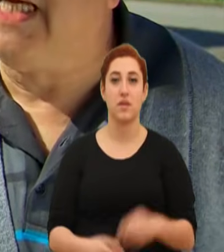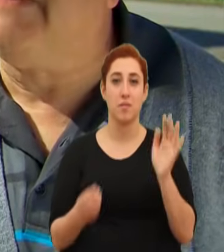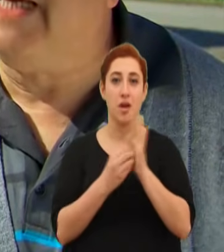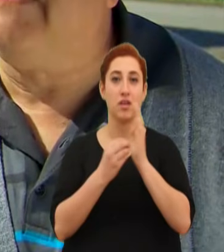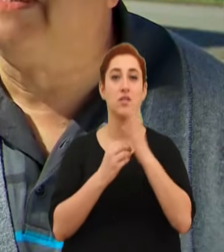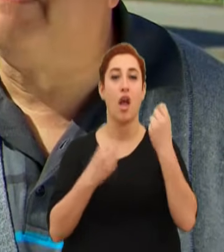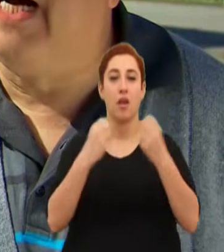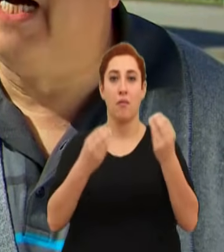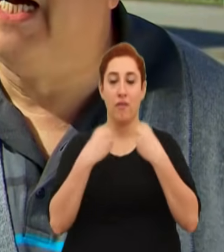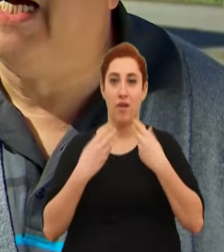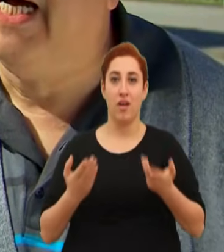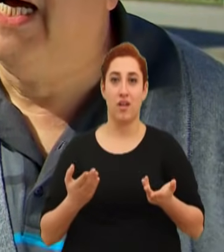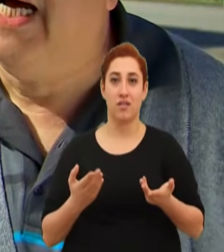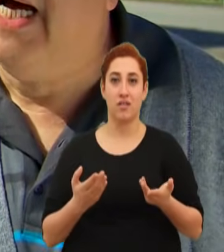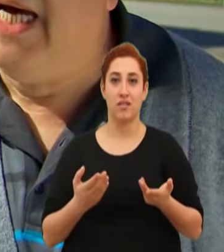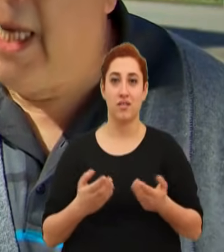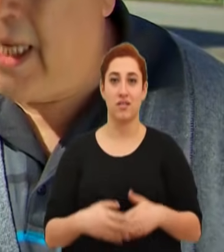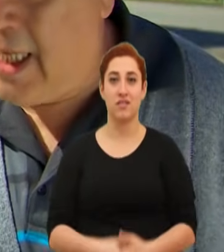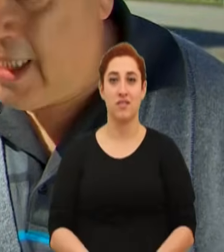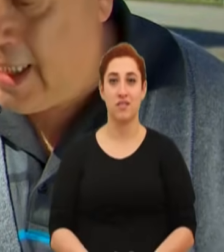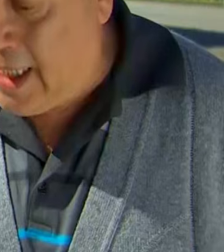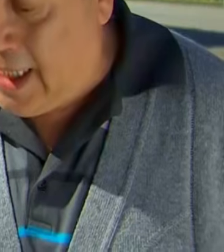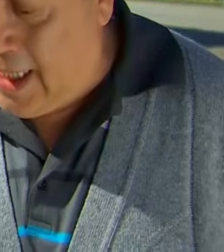Bahşiş diye arabayı verdi bana.